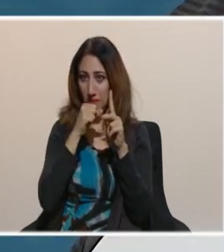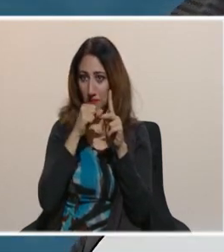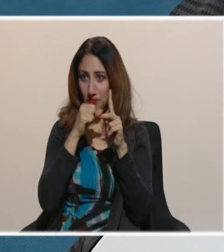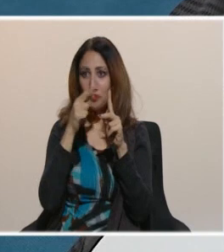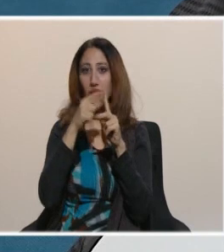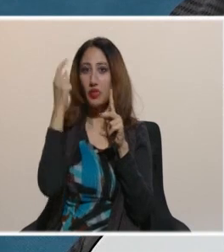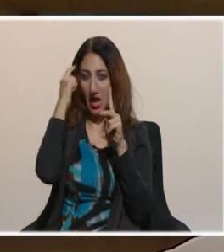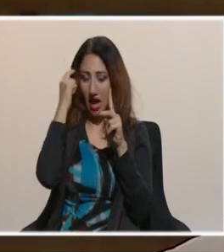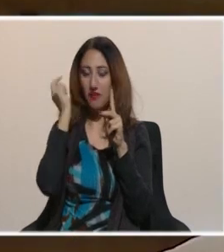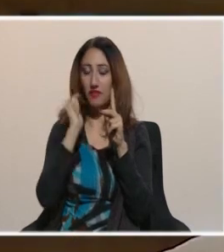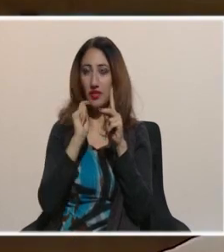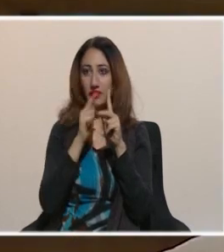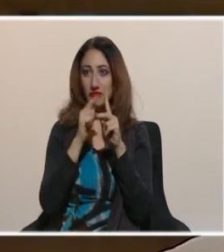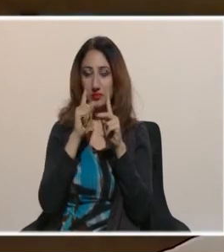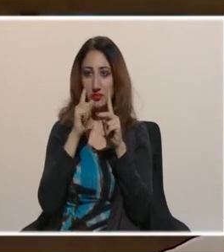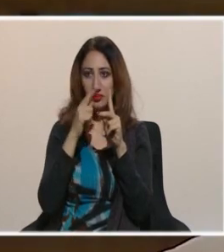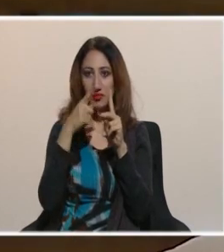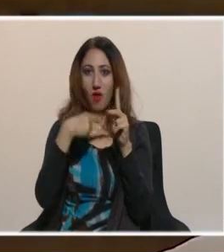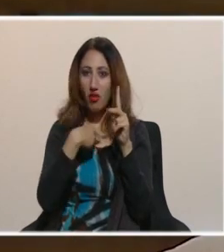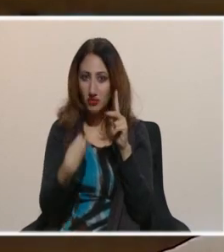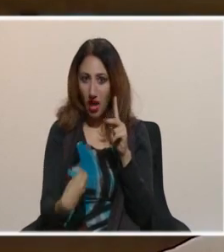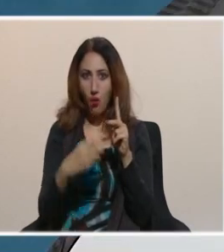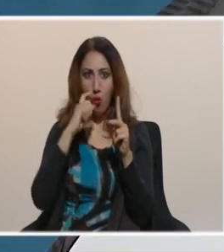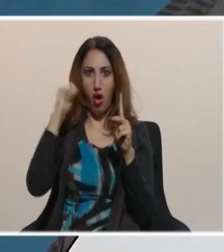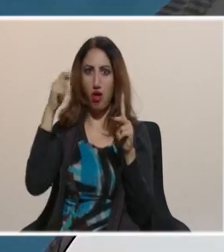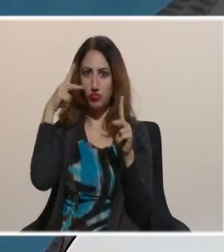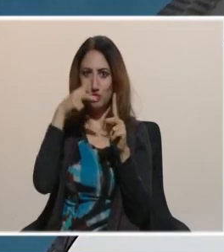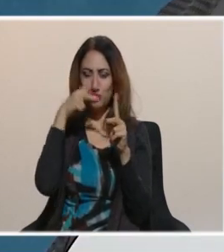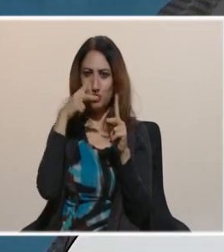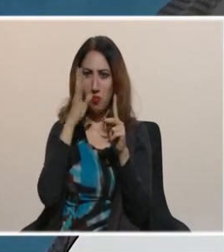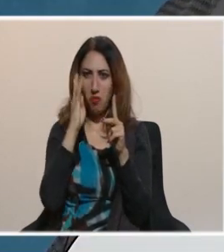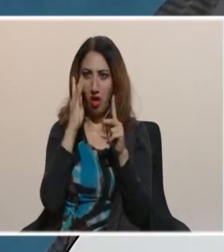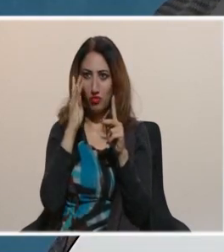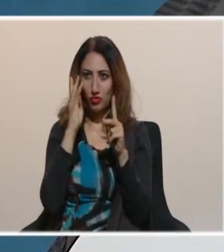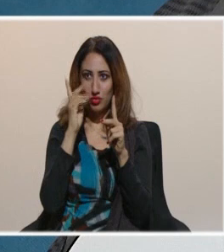عارفة. أنت في البيت السيد ولا راجل طيب وغلبان؟ لا،